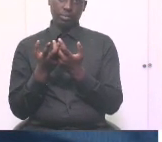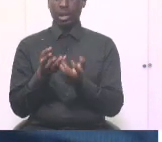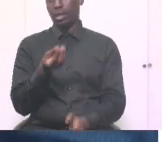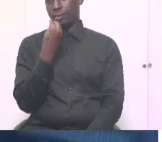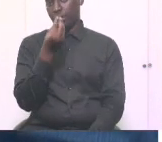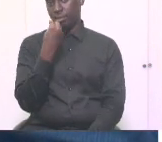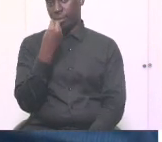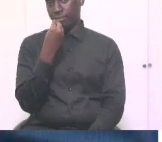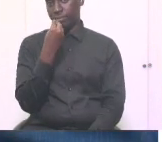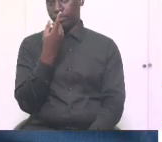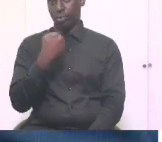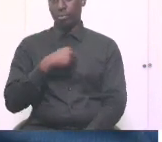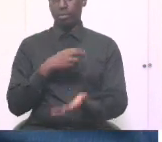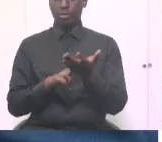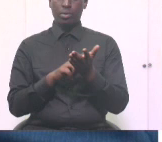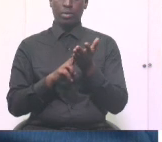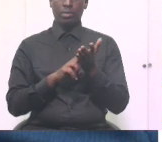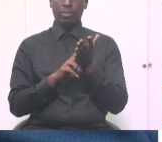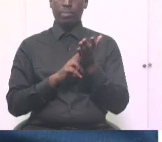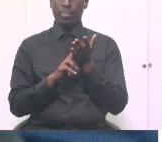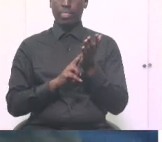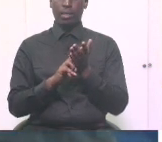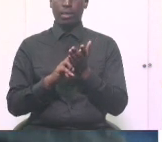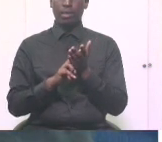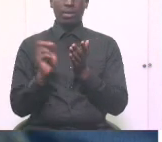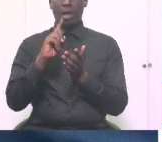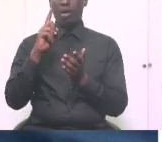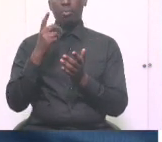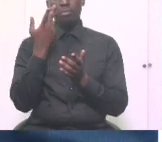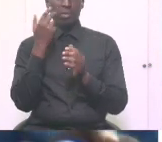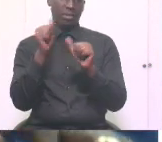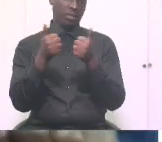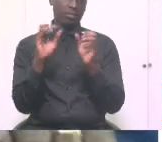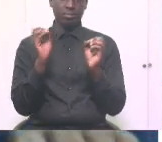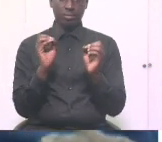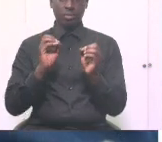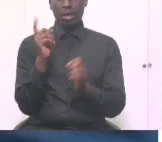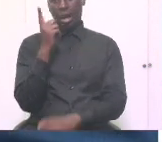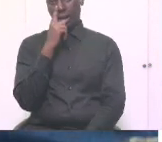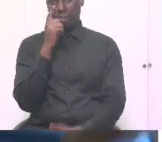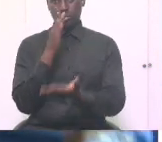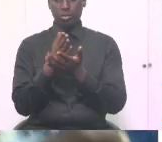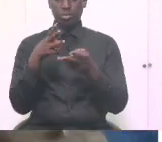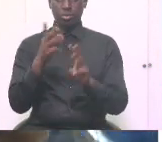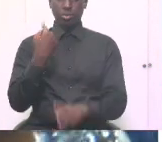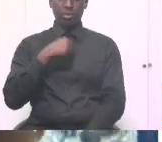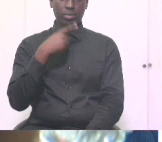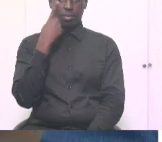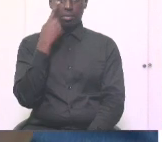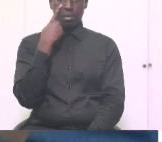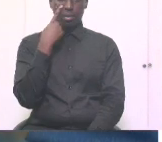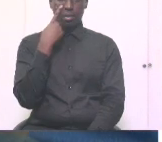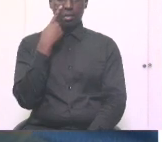n'ibiribwa dukoresha ntabwo byagenze neza kandi uko tubibona n'umwaka wose